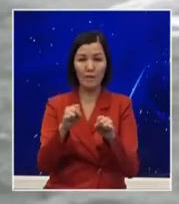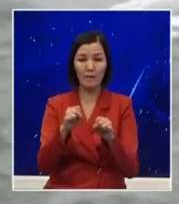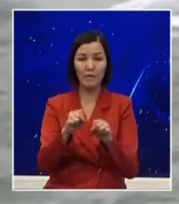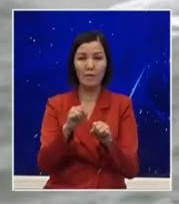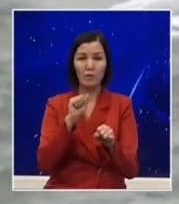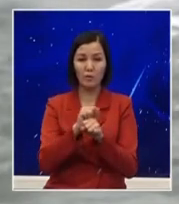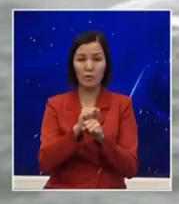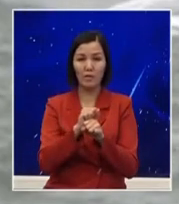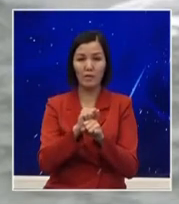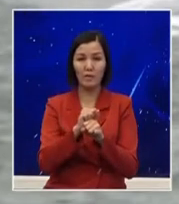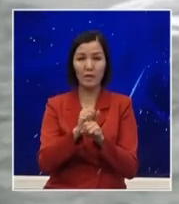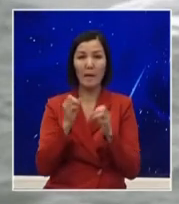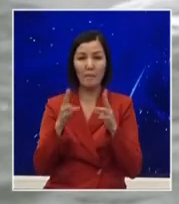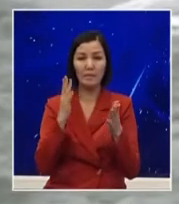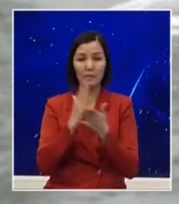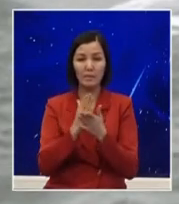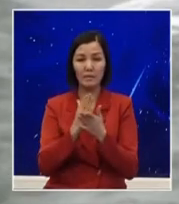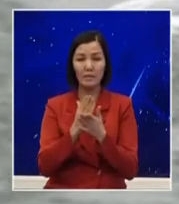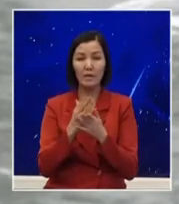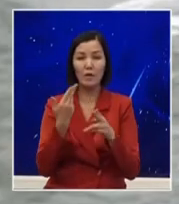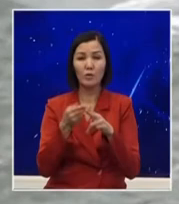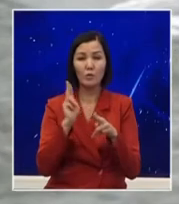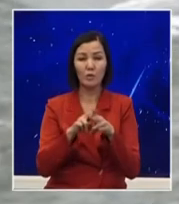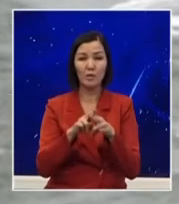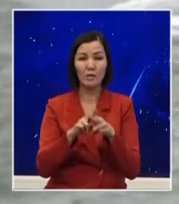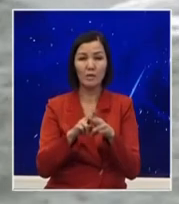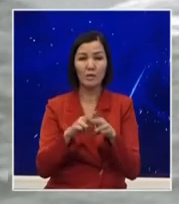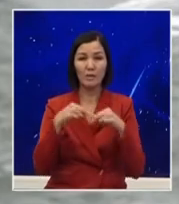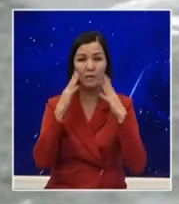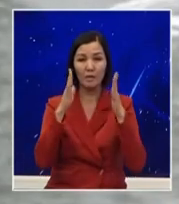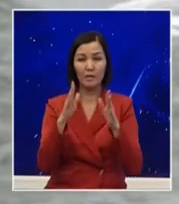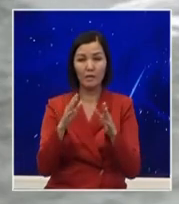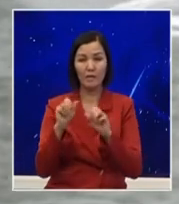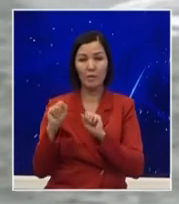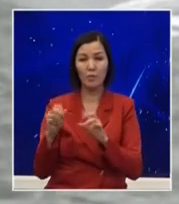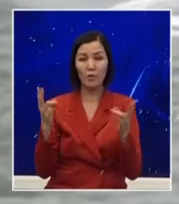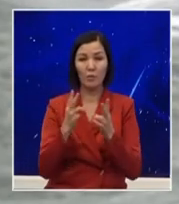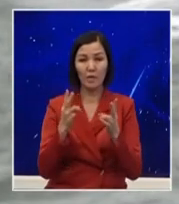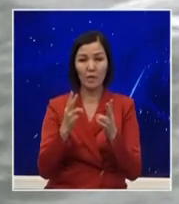қазір өз өмірлеріне қауіп төндіреді. Сондықтан қауіптік шараларын сақтап,